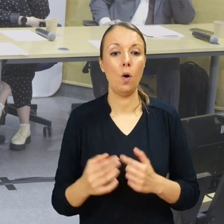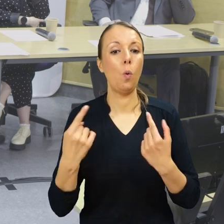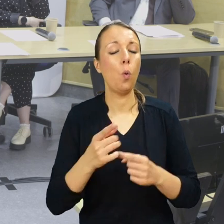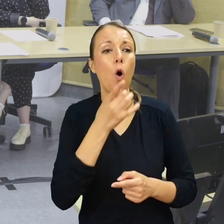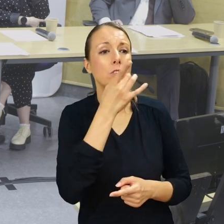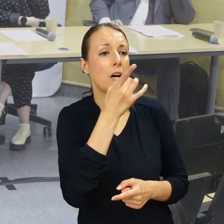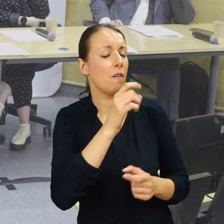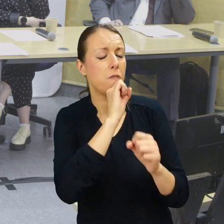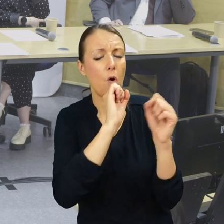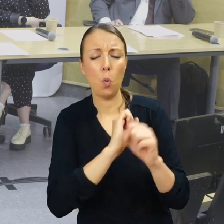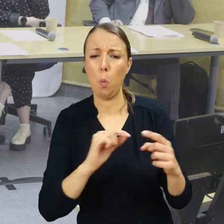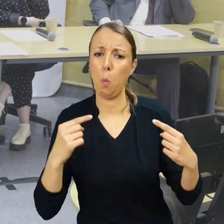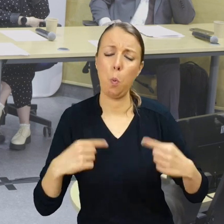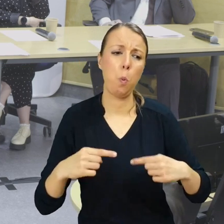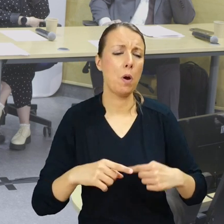państwo